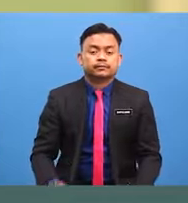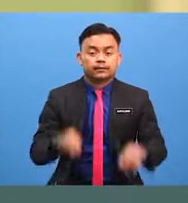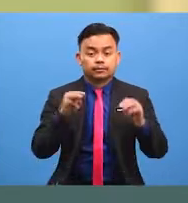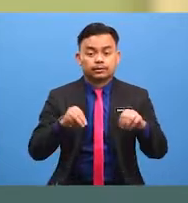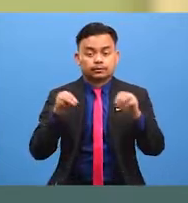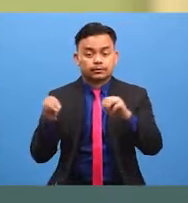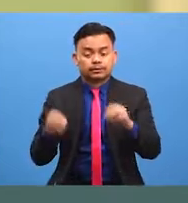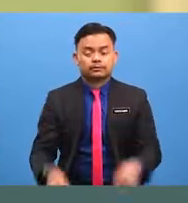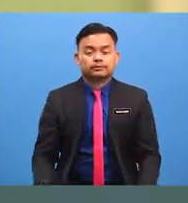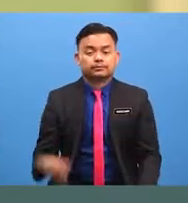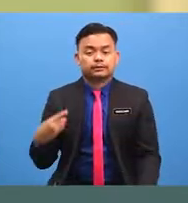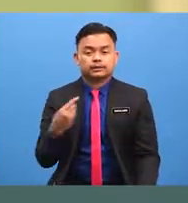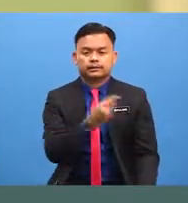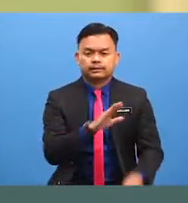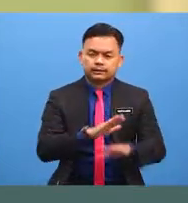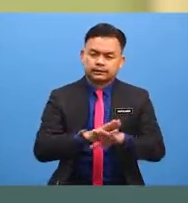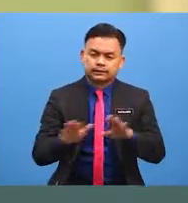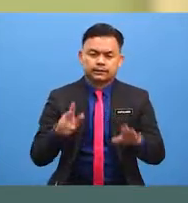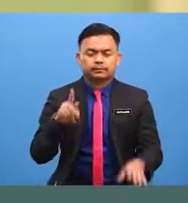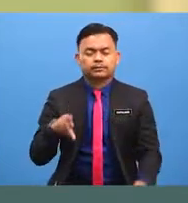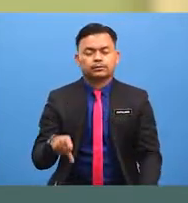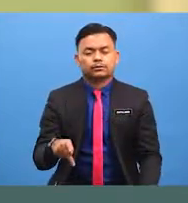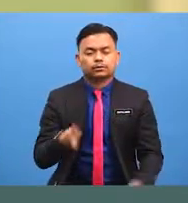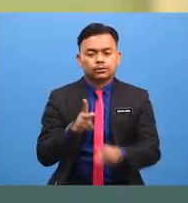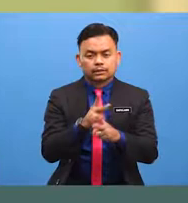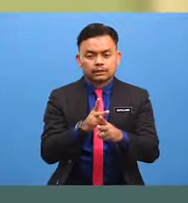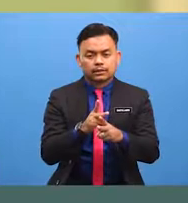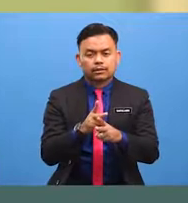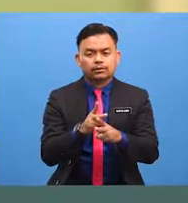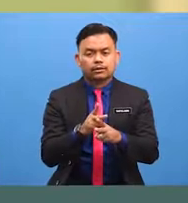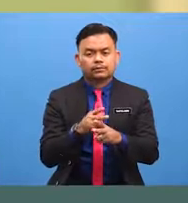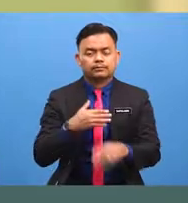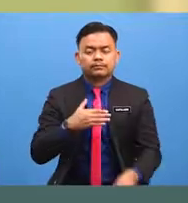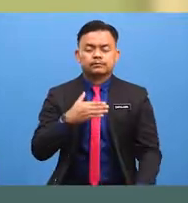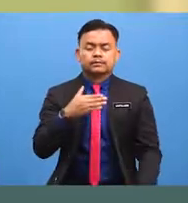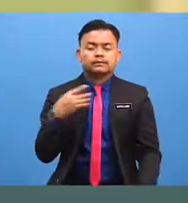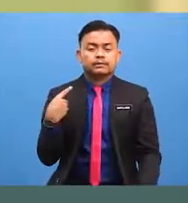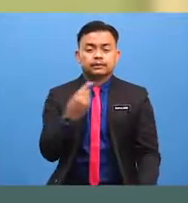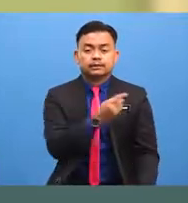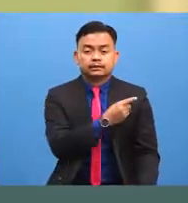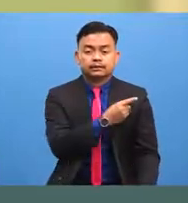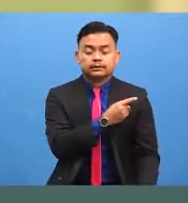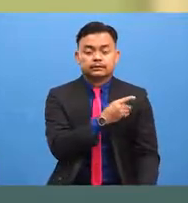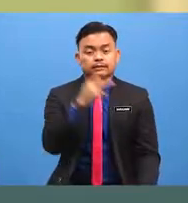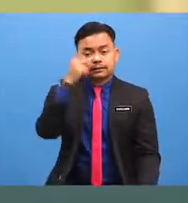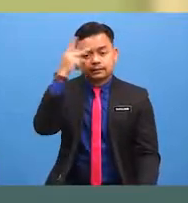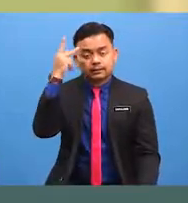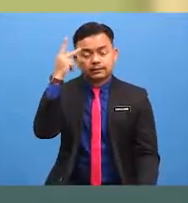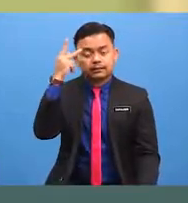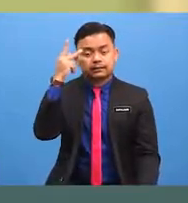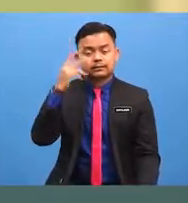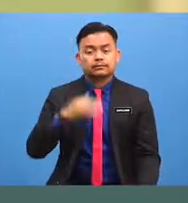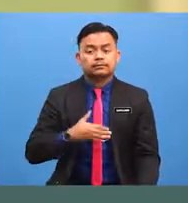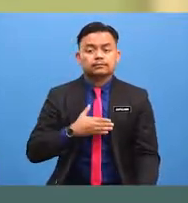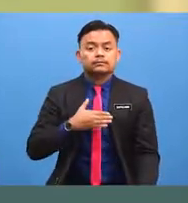Murid-murid, kita tidak perlu mengawal sendiri pernafasan kita kerana ia berlaku dengan sendirinya